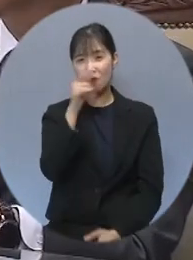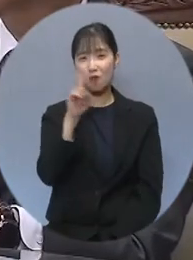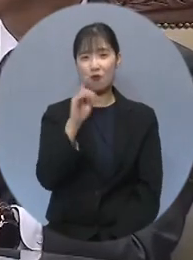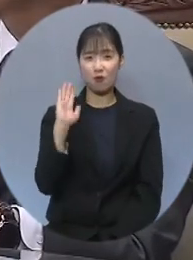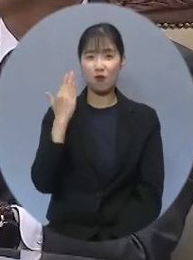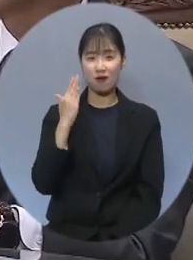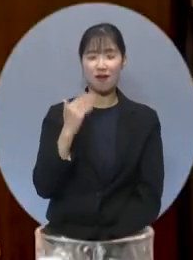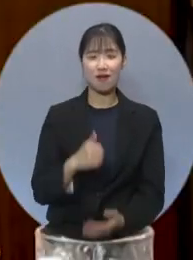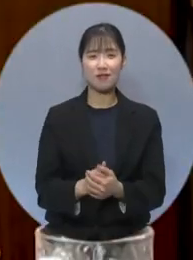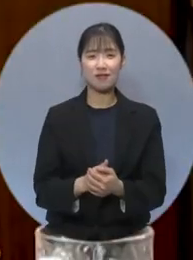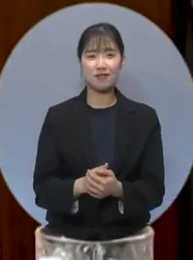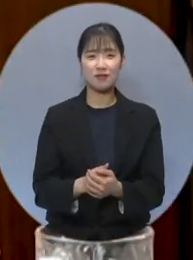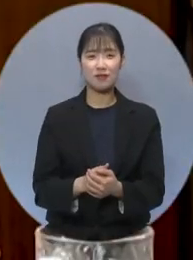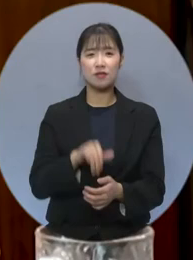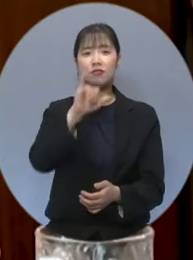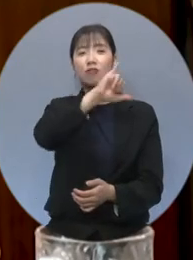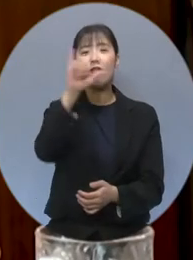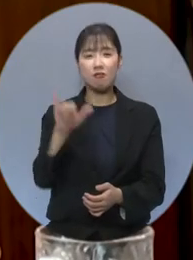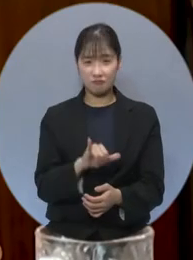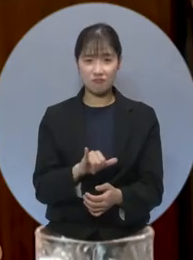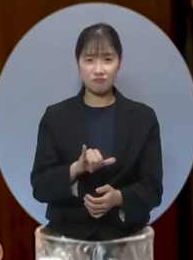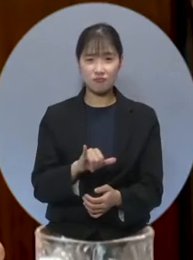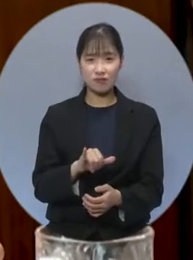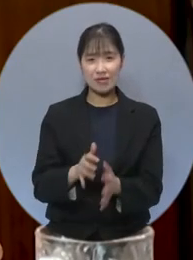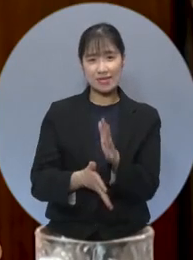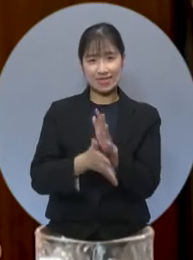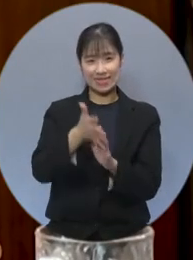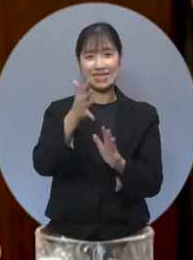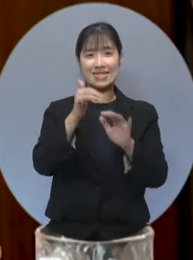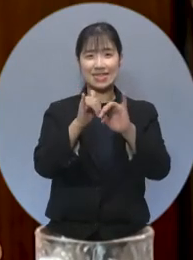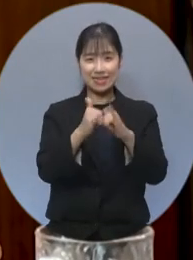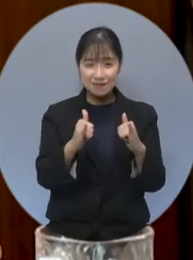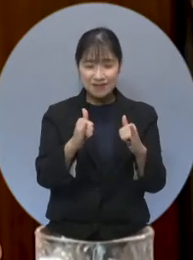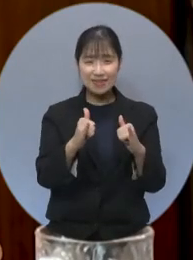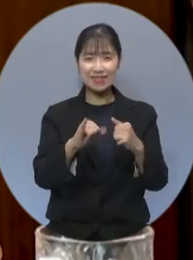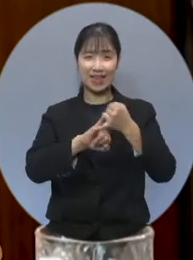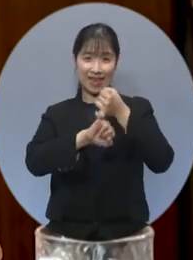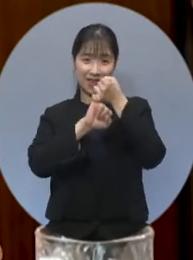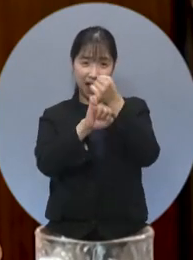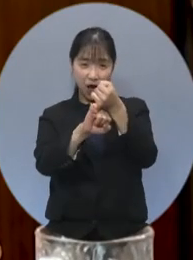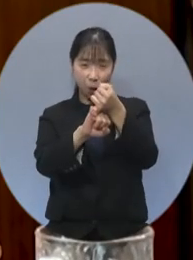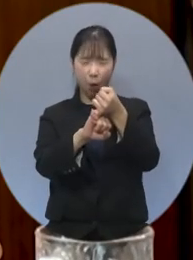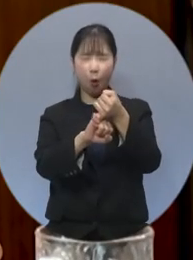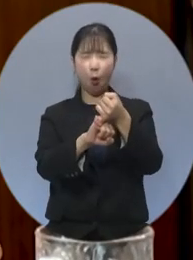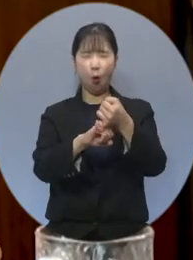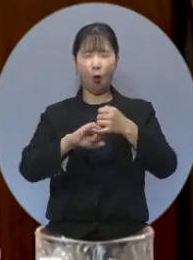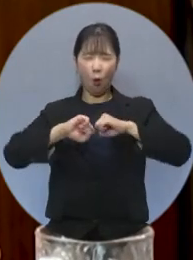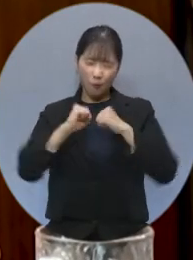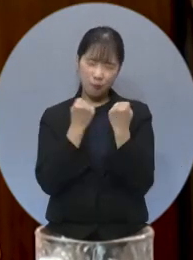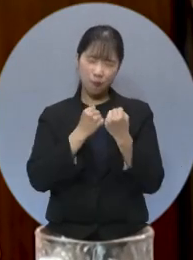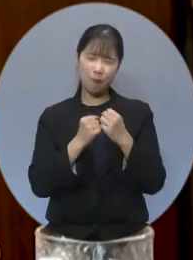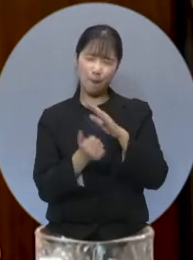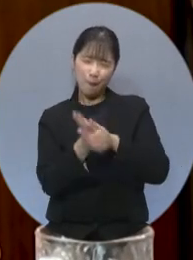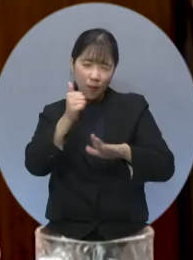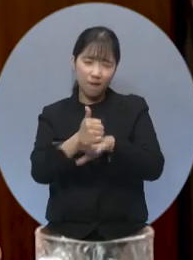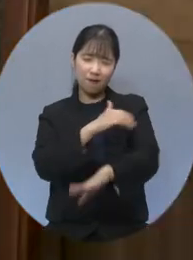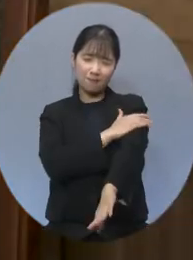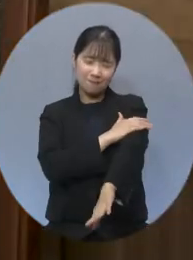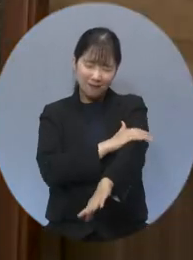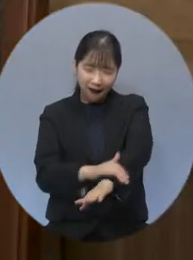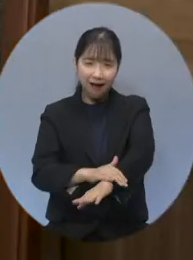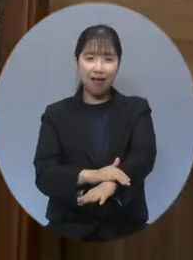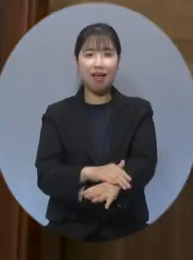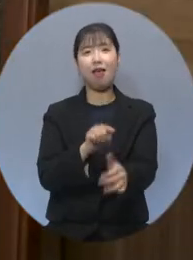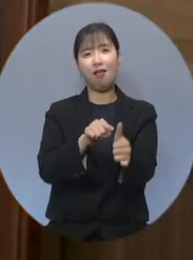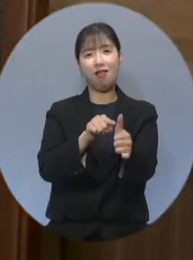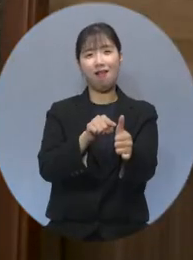최근에 보니까 전국에서 시민들과 약속을 가장 잘 지킨 지방자치단체장에 선정이